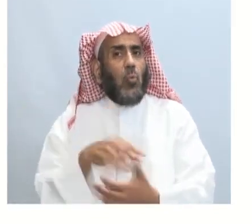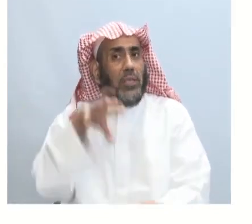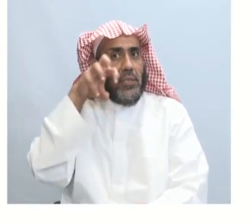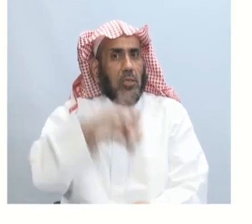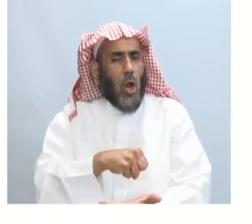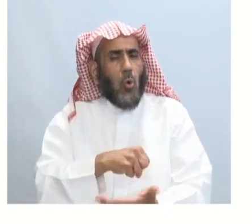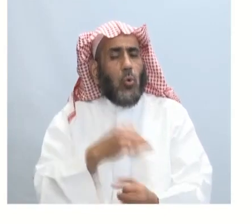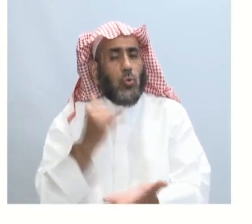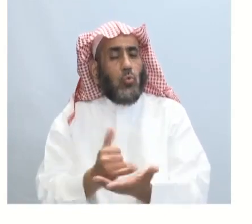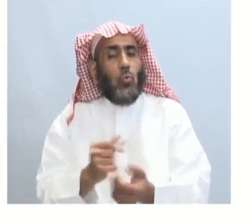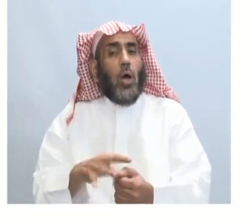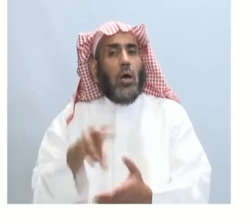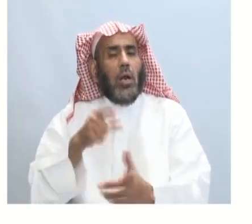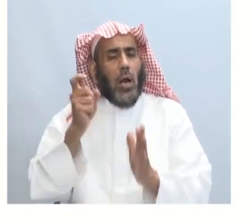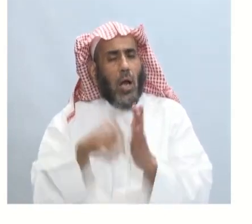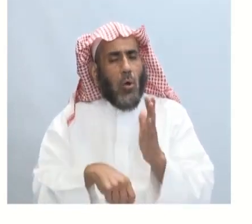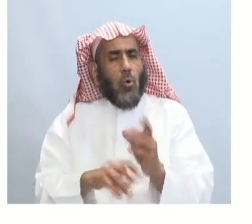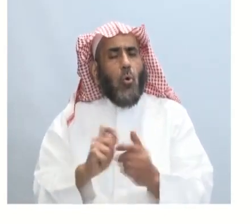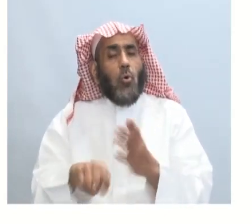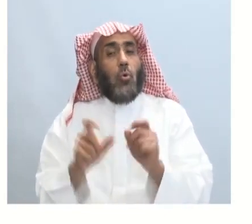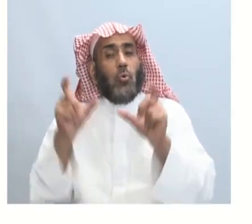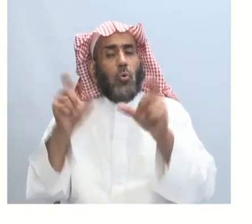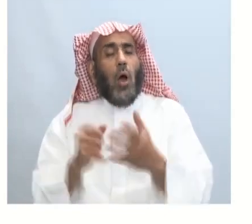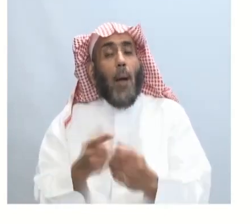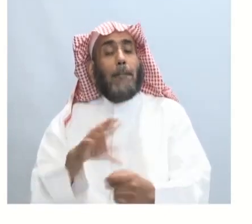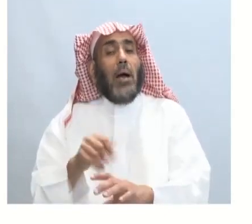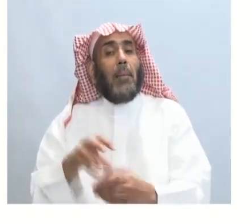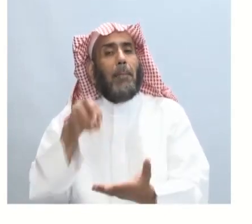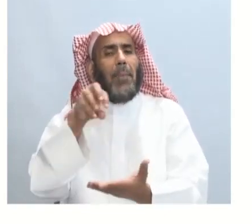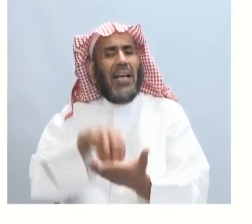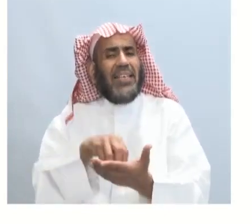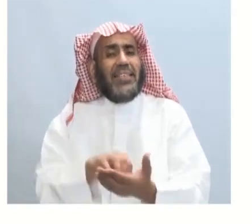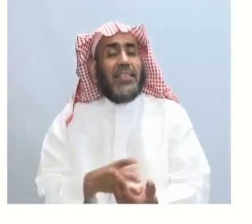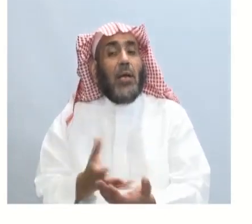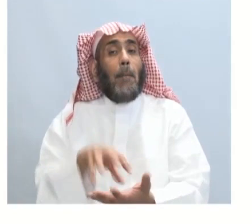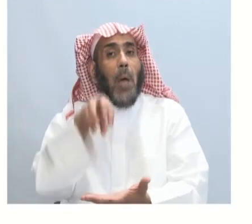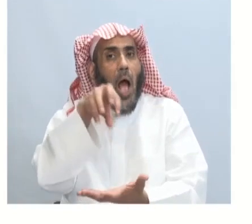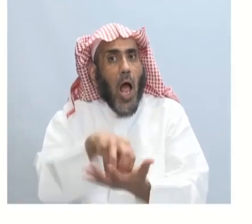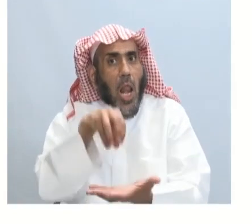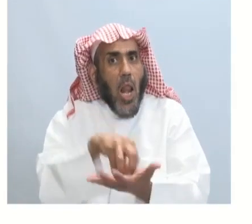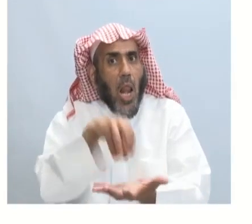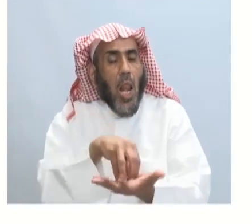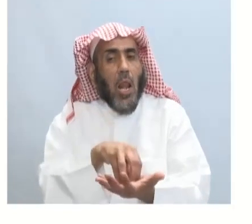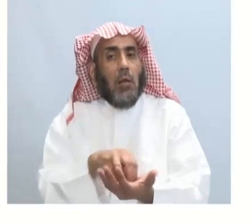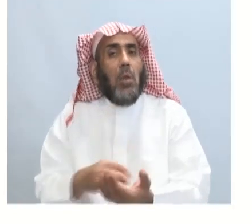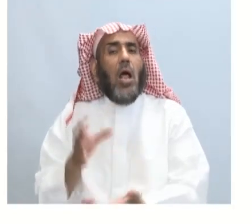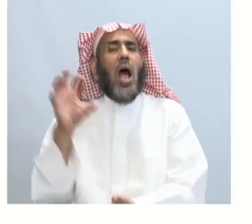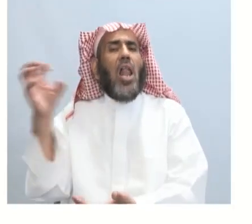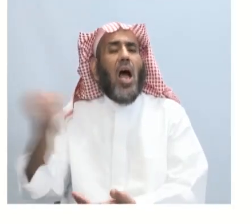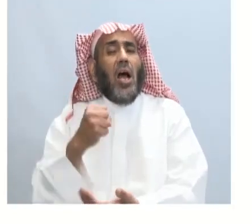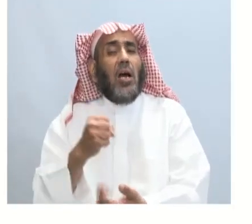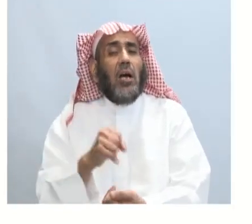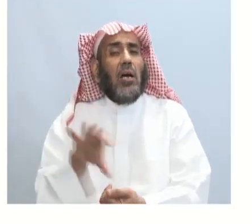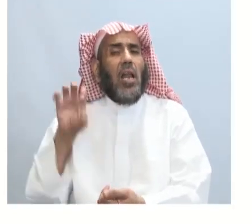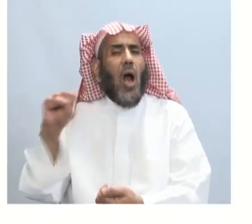واقرار القانون وحمايته اما ماهيه محل الحق هذه اللفظه وهي محل المقصود